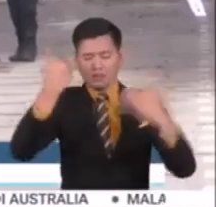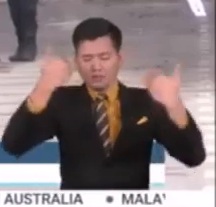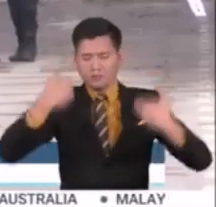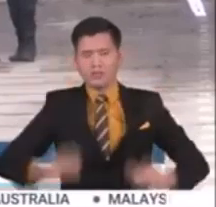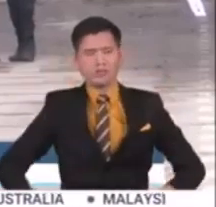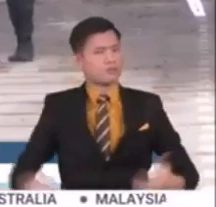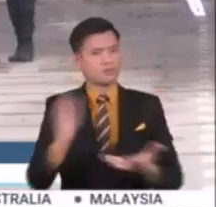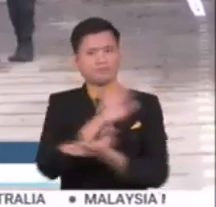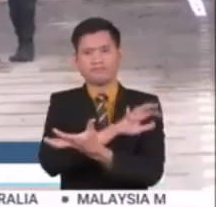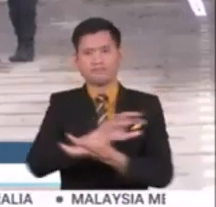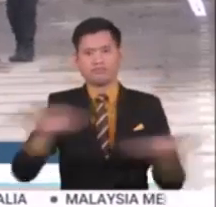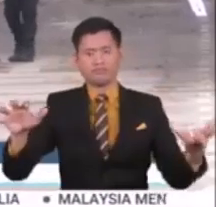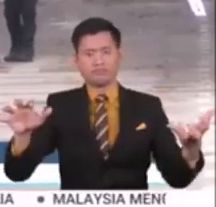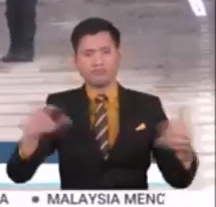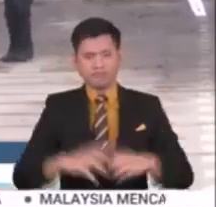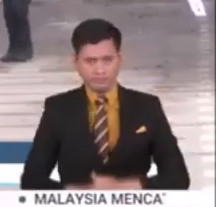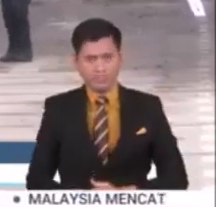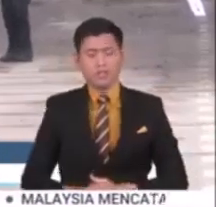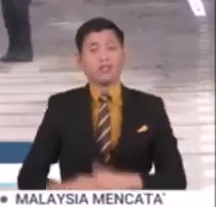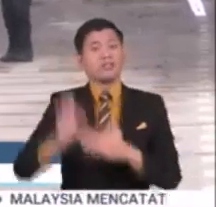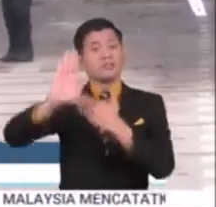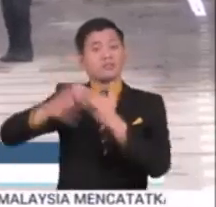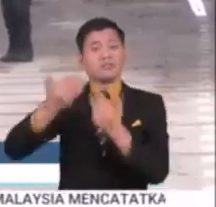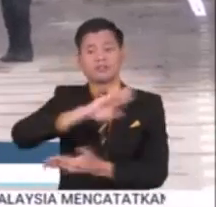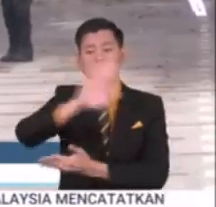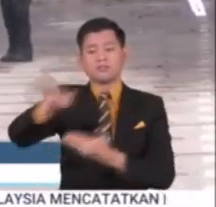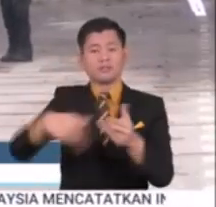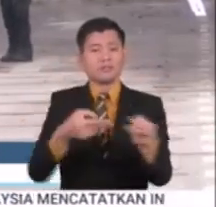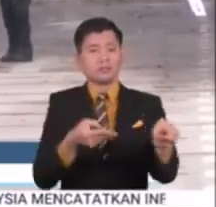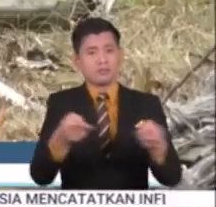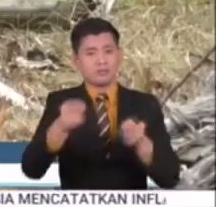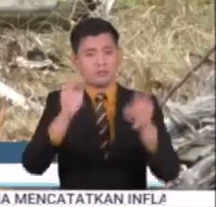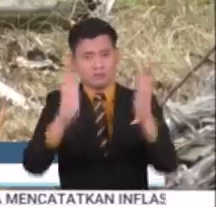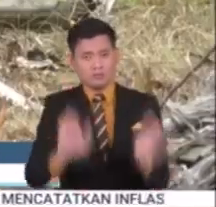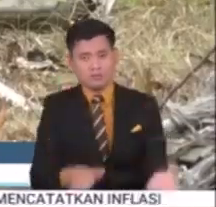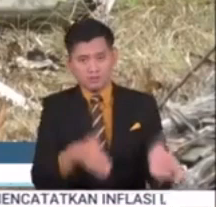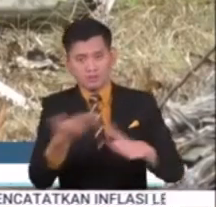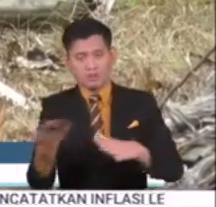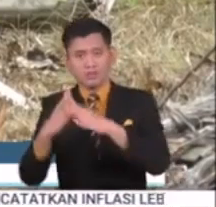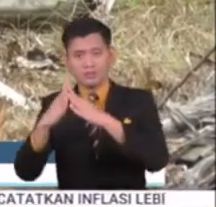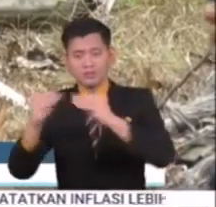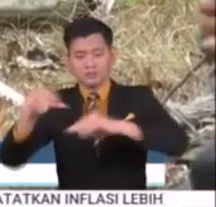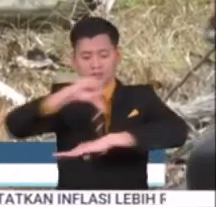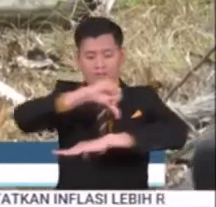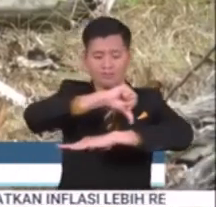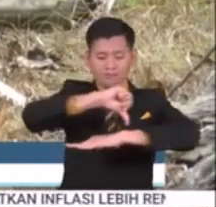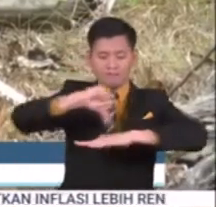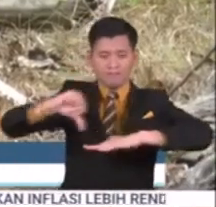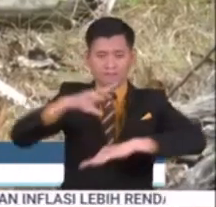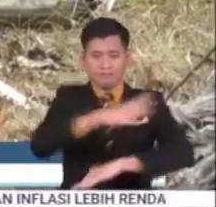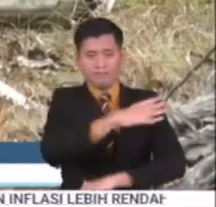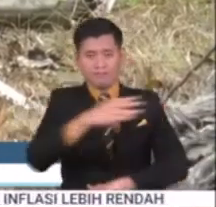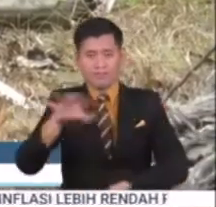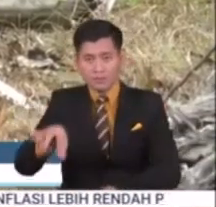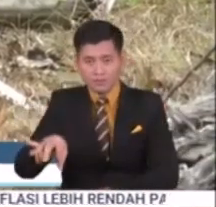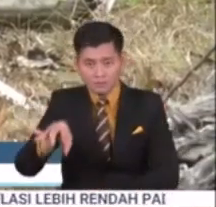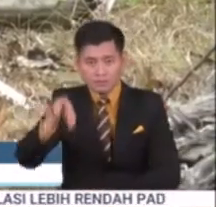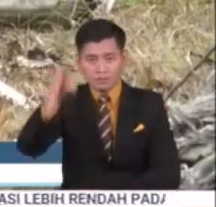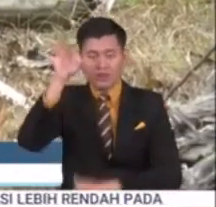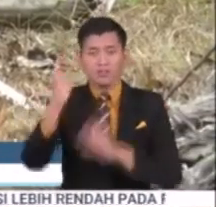Selain itu pihaknya akan memudahkan semua pengurusan jenazah selepas selesai bedah siasat dan pengecaman